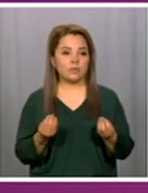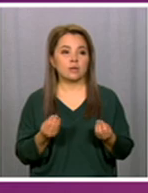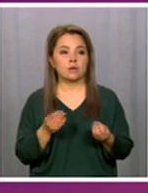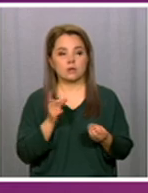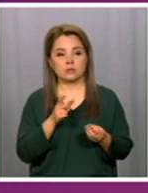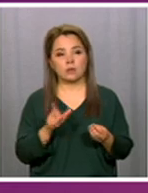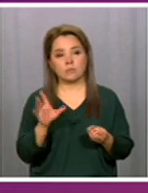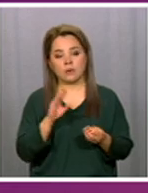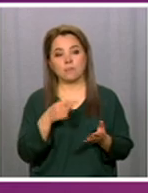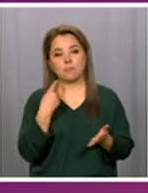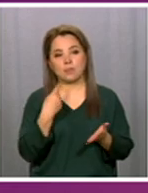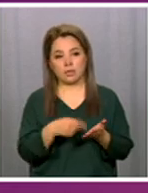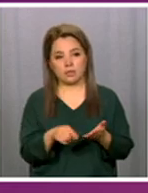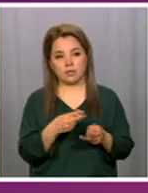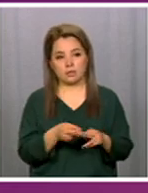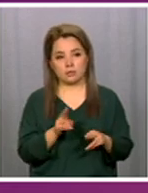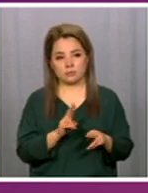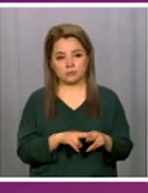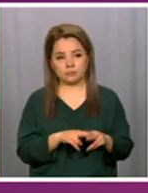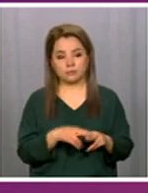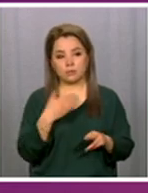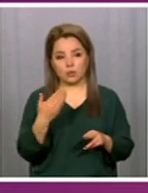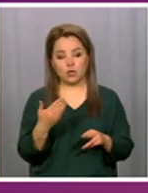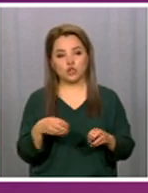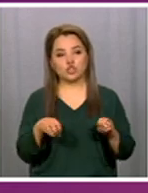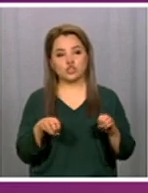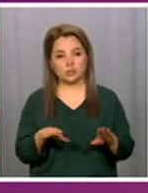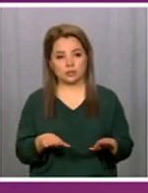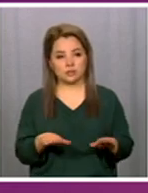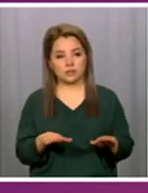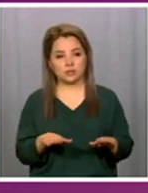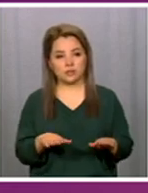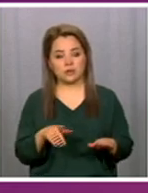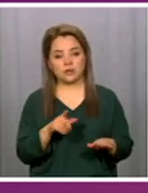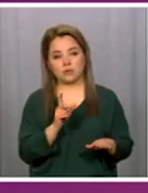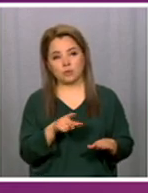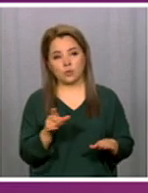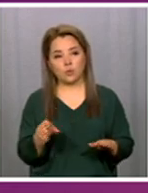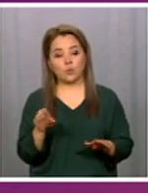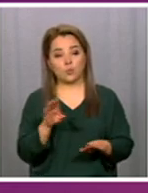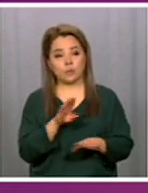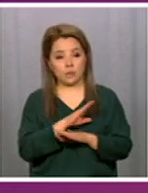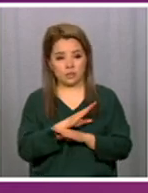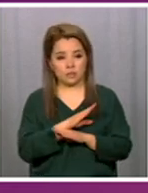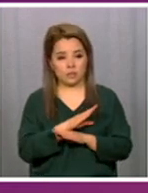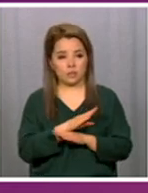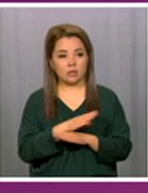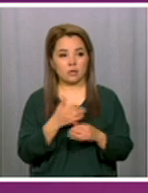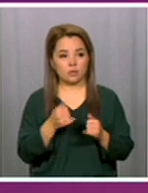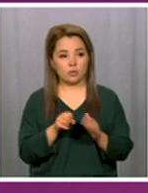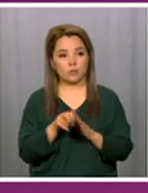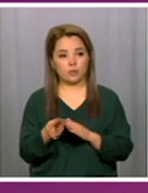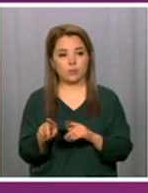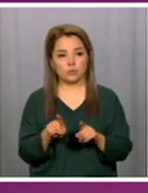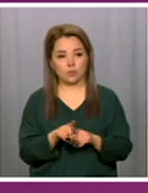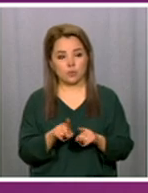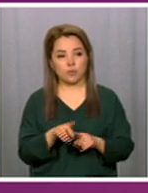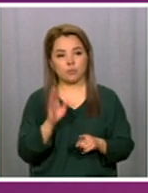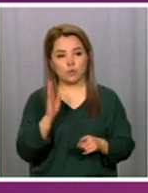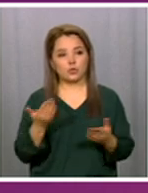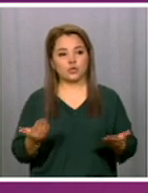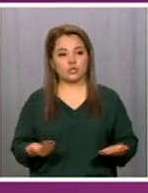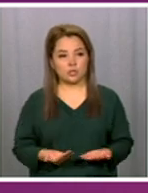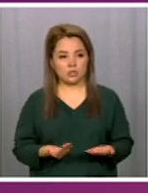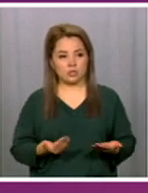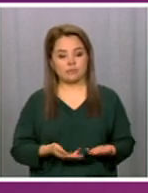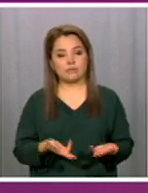нас предал. Он решил, вы умираете, я ускользну с фронта и буду жить.